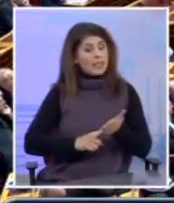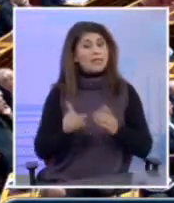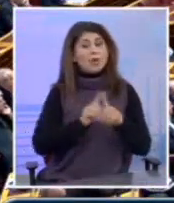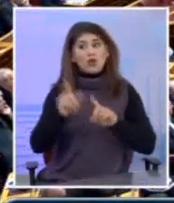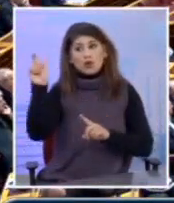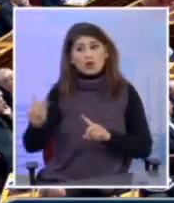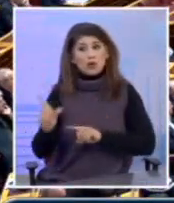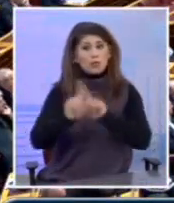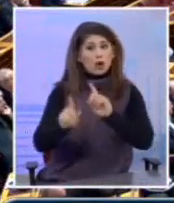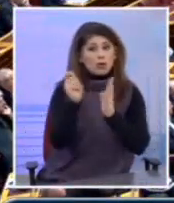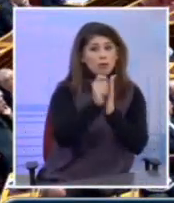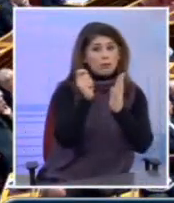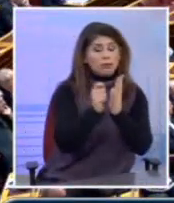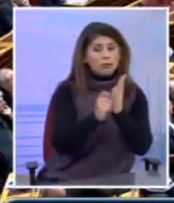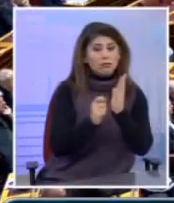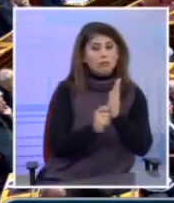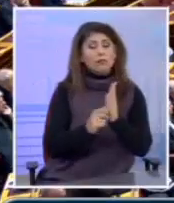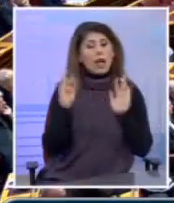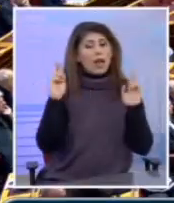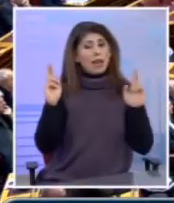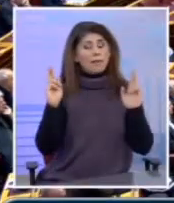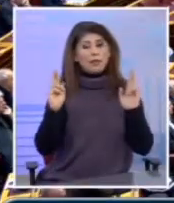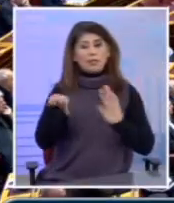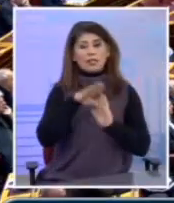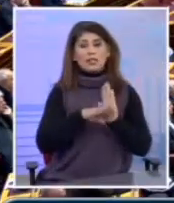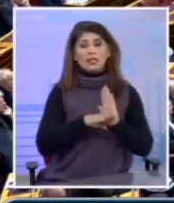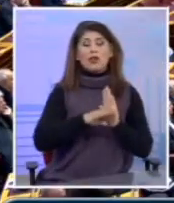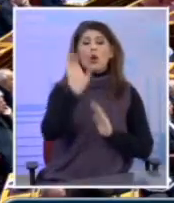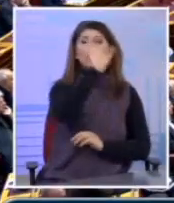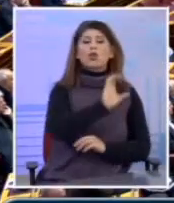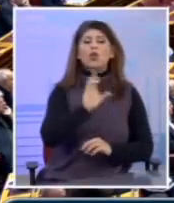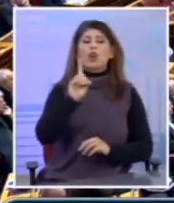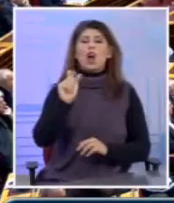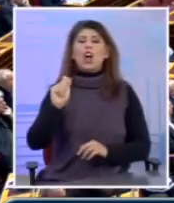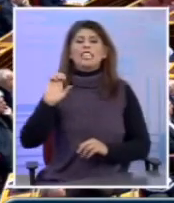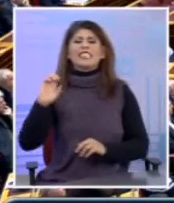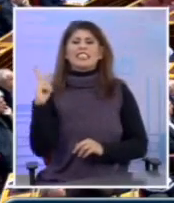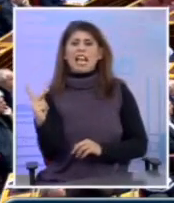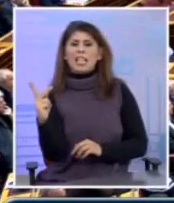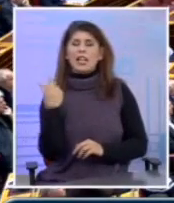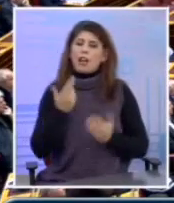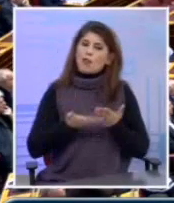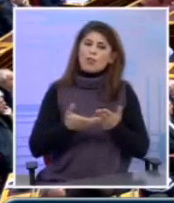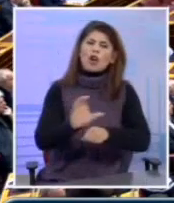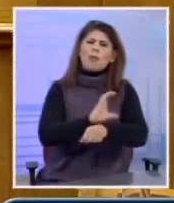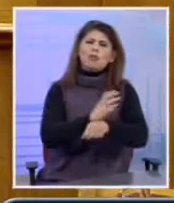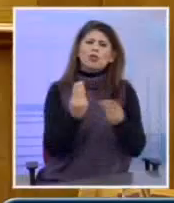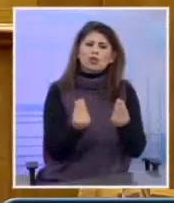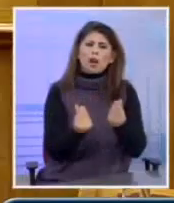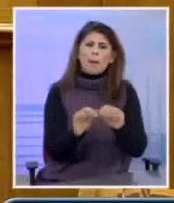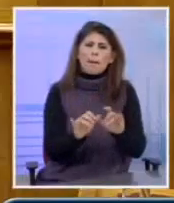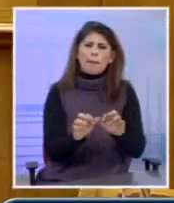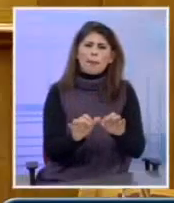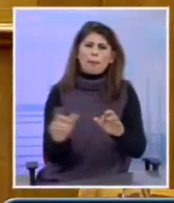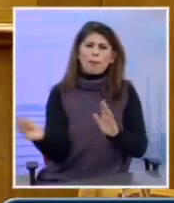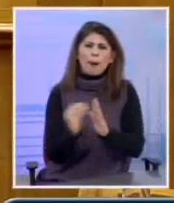διαδικασία των νέων τεχνολογιών, του συστήματος Eurodac. Και από εκεί και πέρα θα έχουν τη